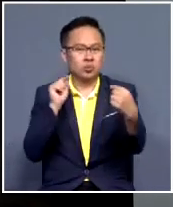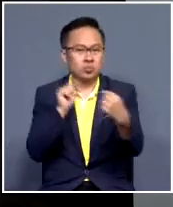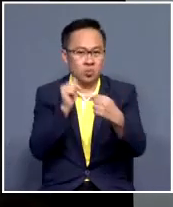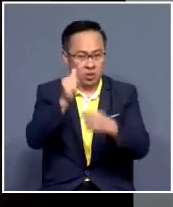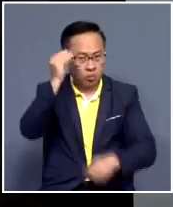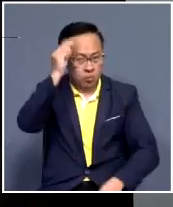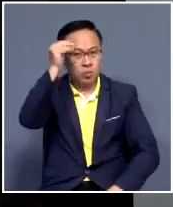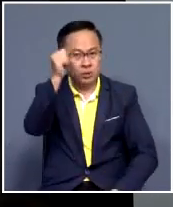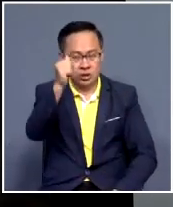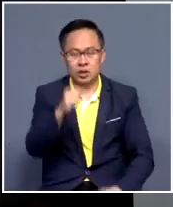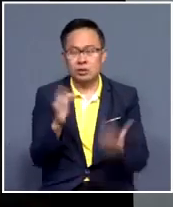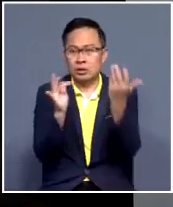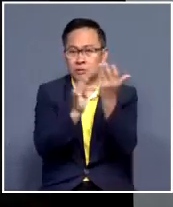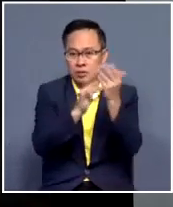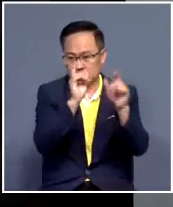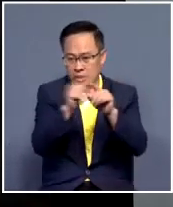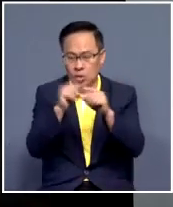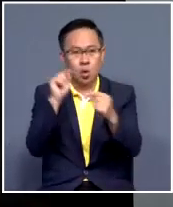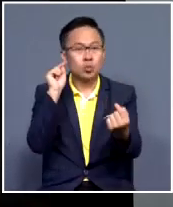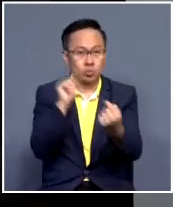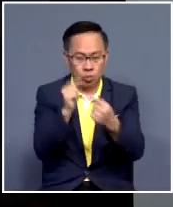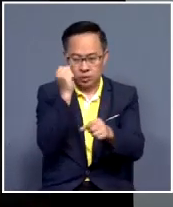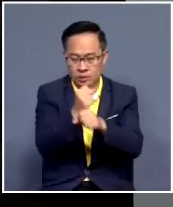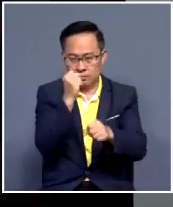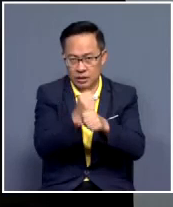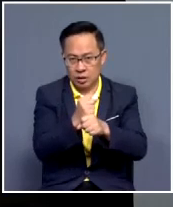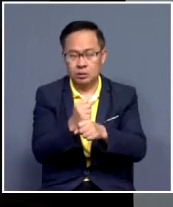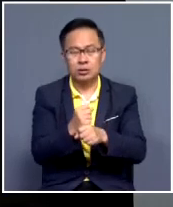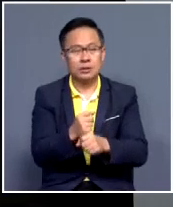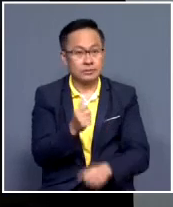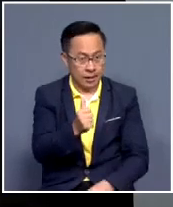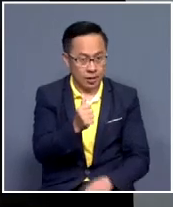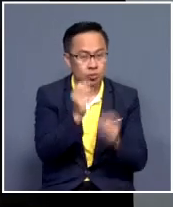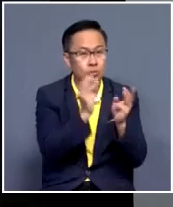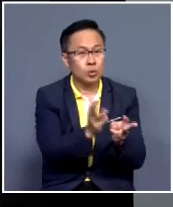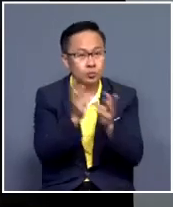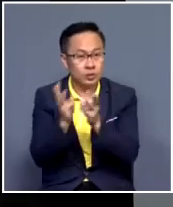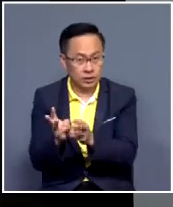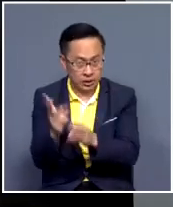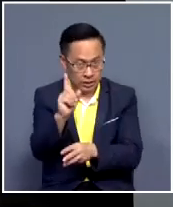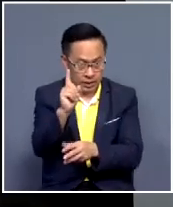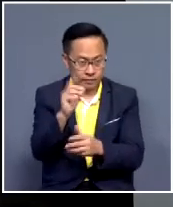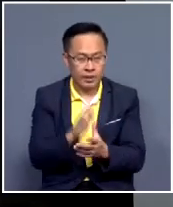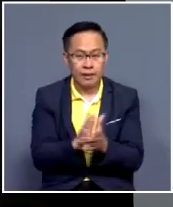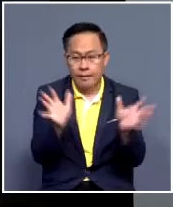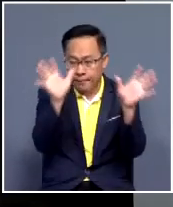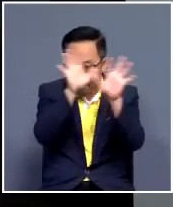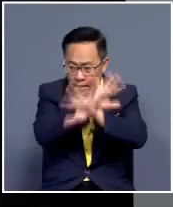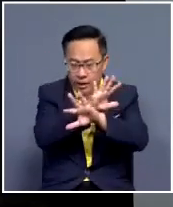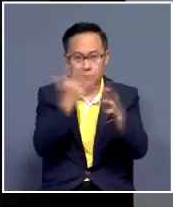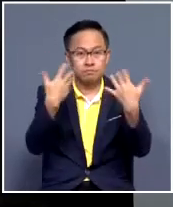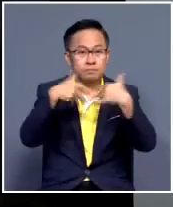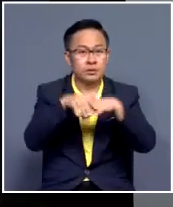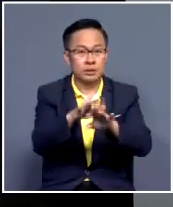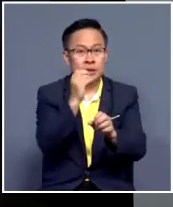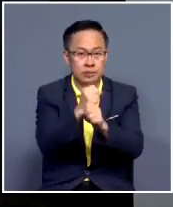รู้ทางด้านนวัตกรรมเนี่ยเข้ามาร่วมทำงานกับเราโดยวิธีการเนี่ยมันจะเป็นวิธีการคล้ายๆการบูรณา